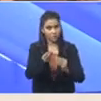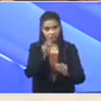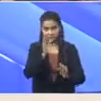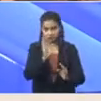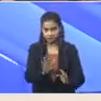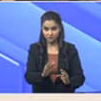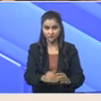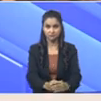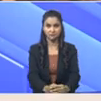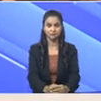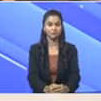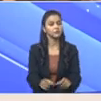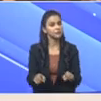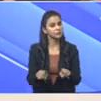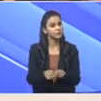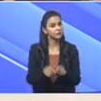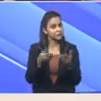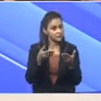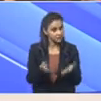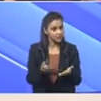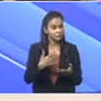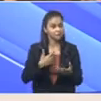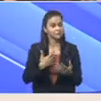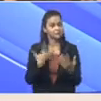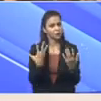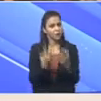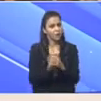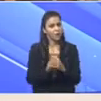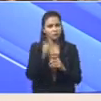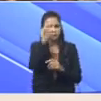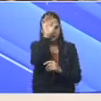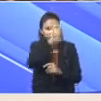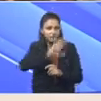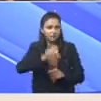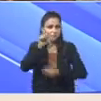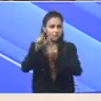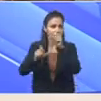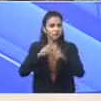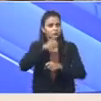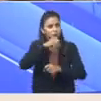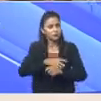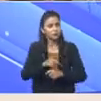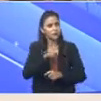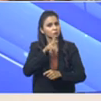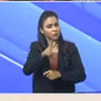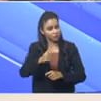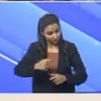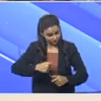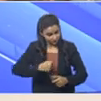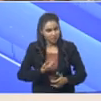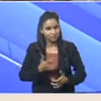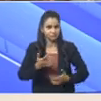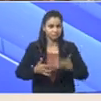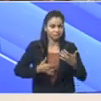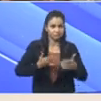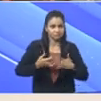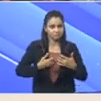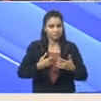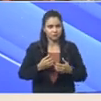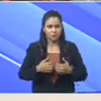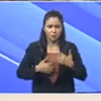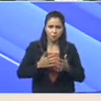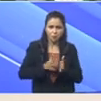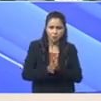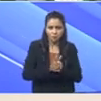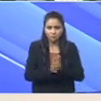है। इसलिए मैं भारत के युवाओं से कहूंगा, अपनी क्रिएटिविटी को विस्तार दे।